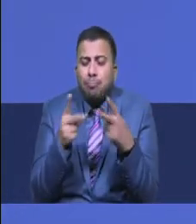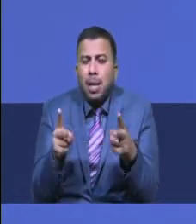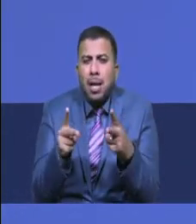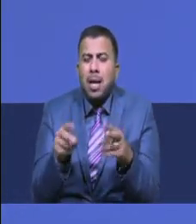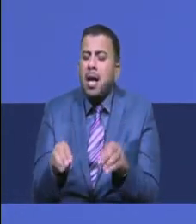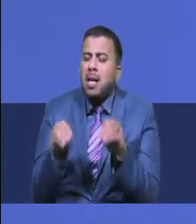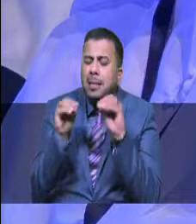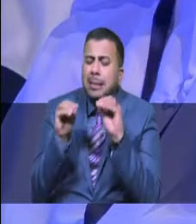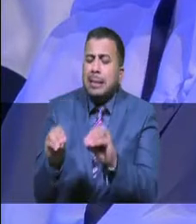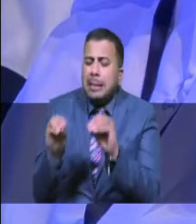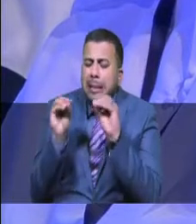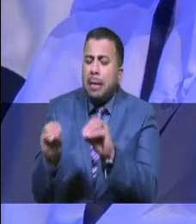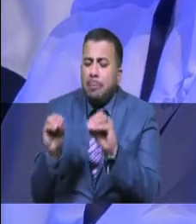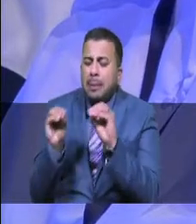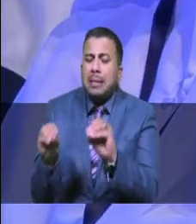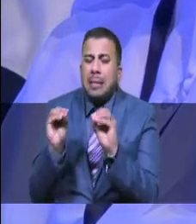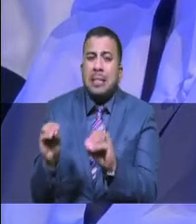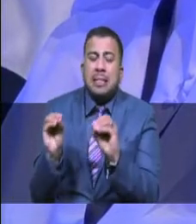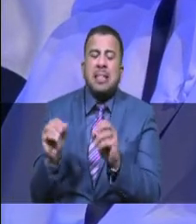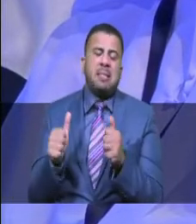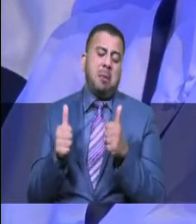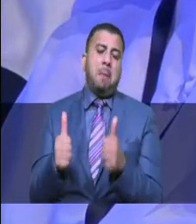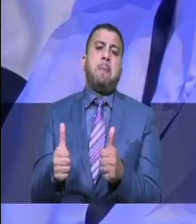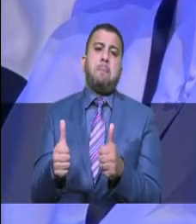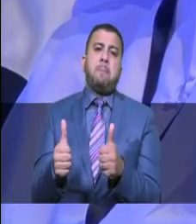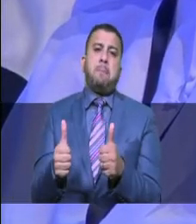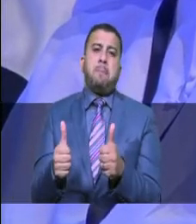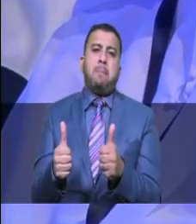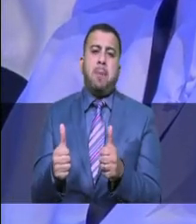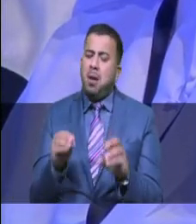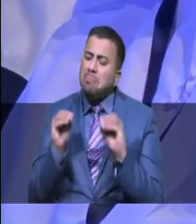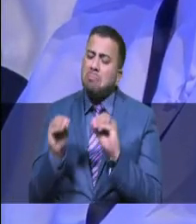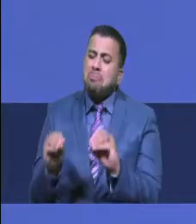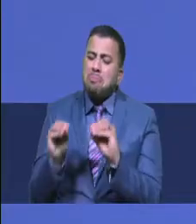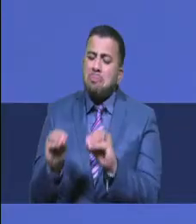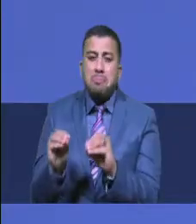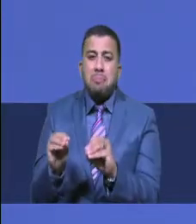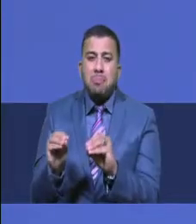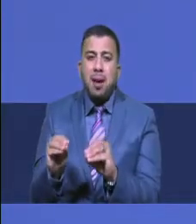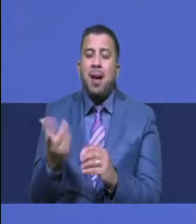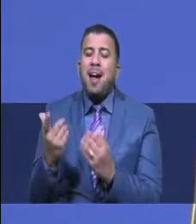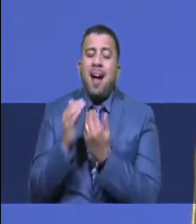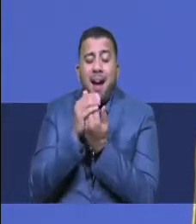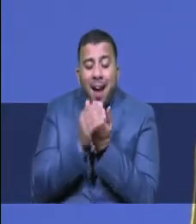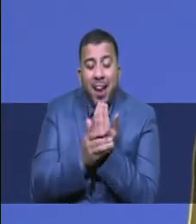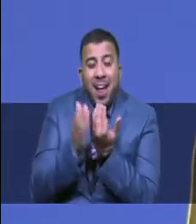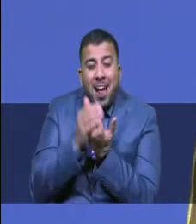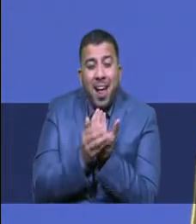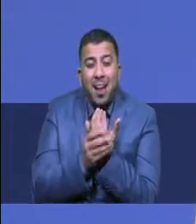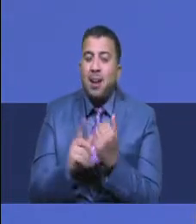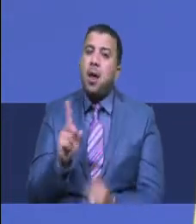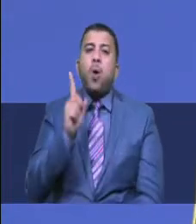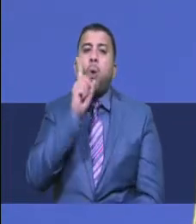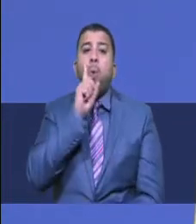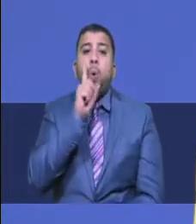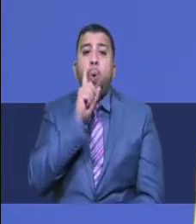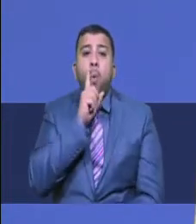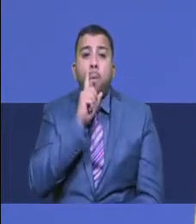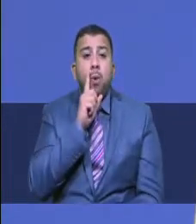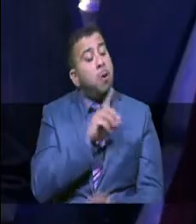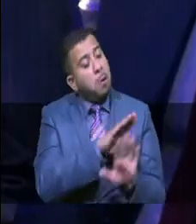نربيه التربية السليمة. طبعا ما نستطيع نعطيه الحنان، ولكن أمه ستكون